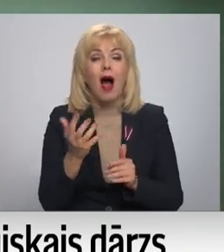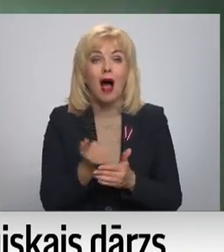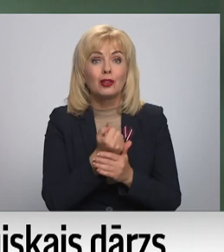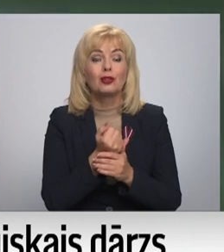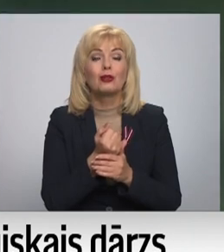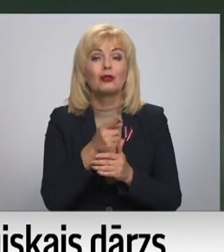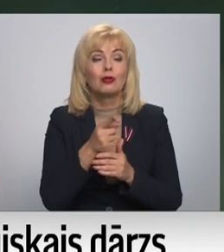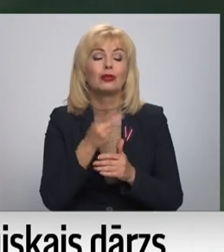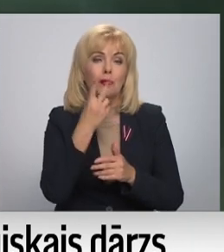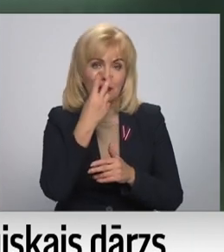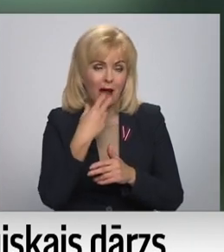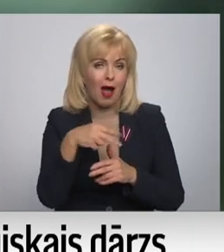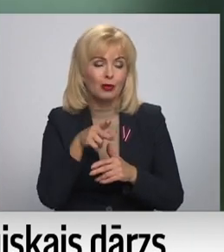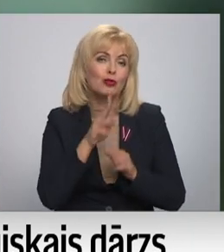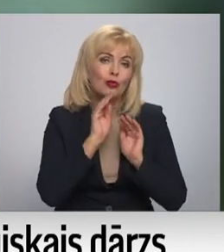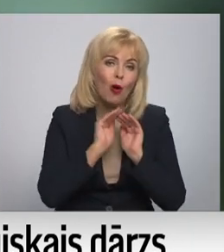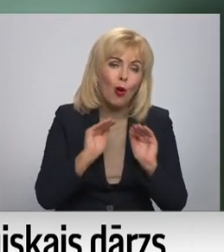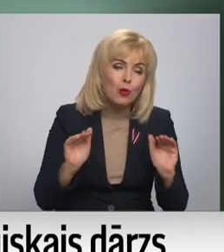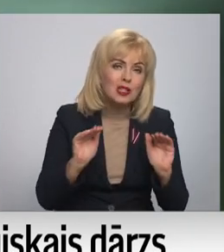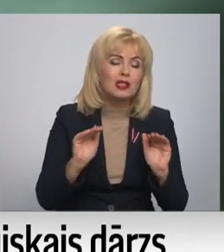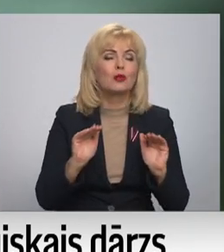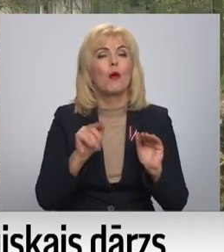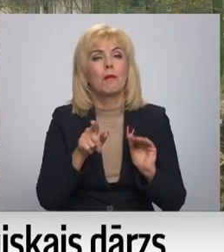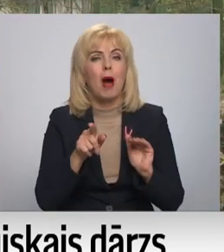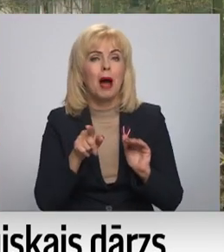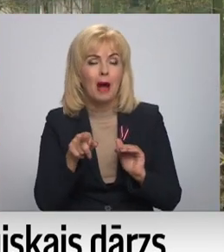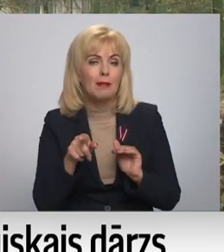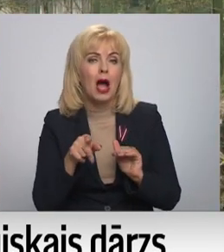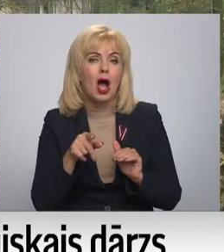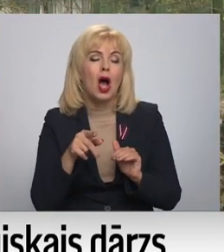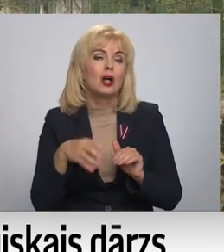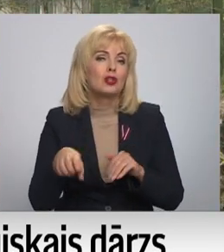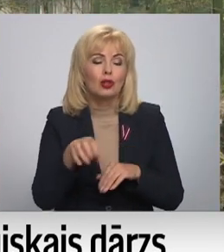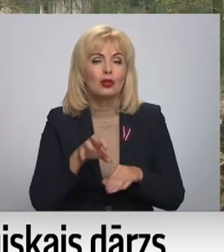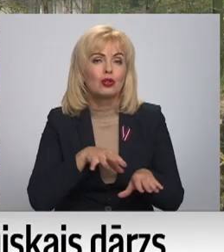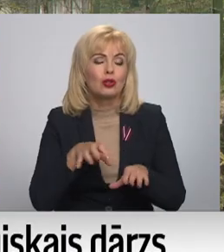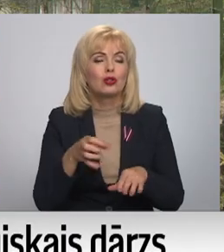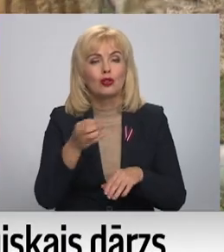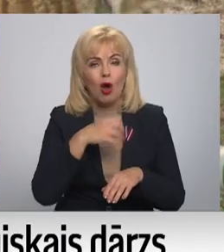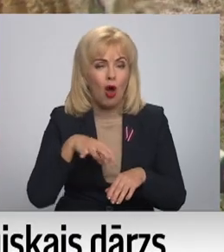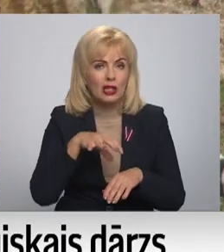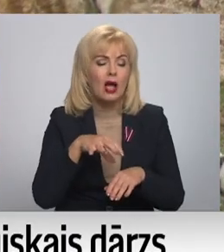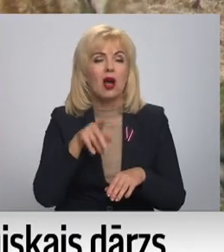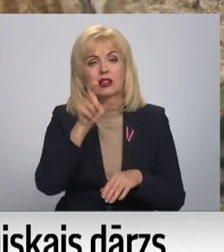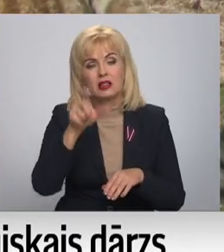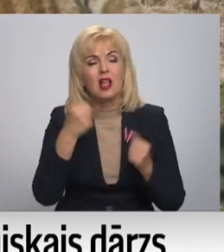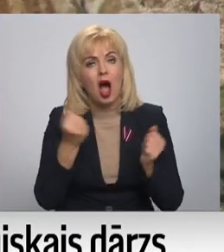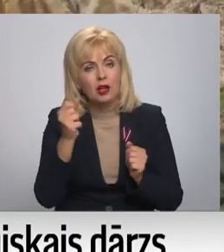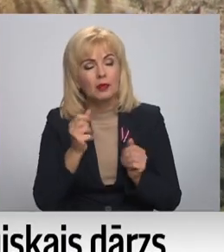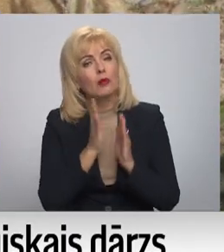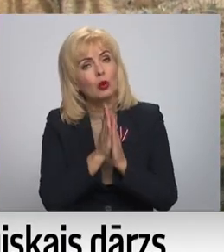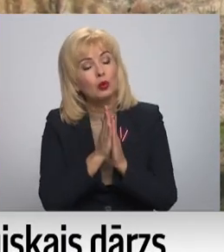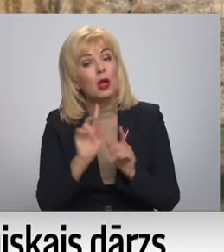apmeklētāju kņādas, trokšņiem un straujām kustībām. Tāpēc zooloģiskā dārza personāls aicina būt saprotošiem un